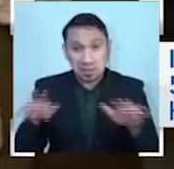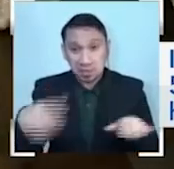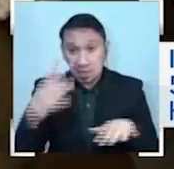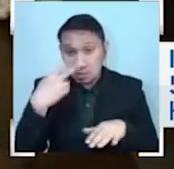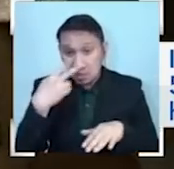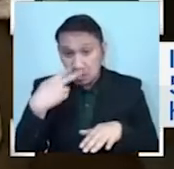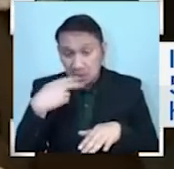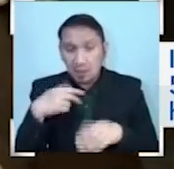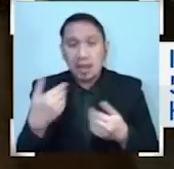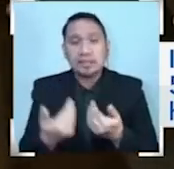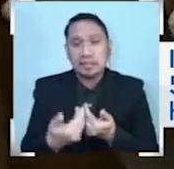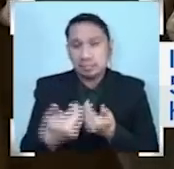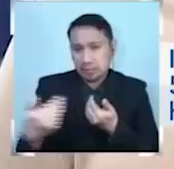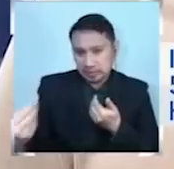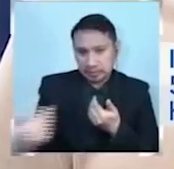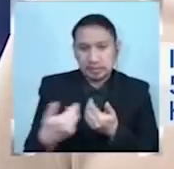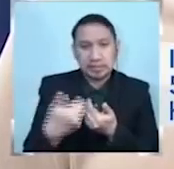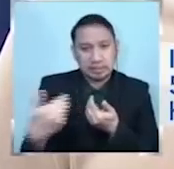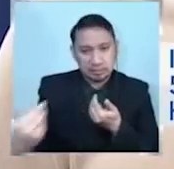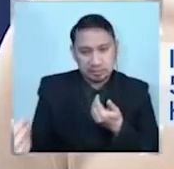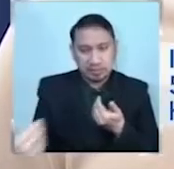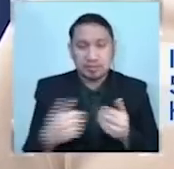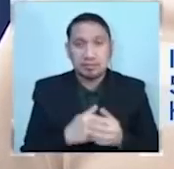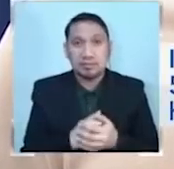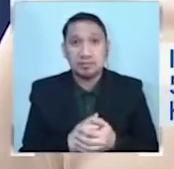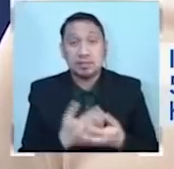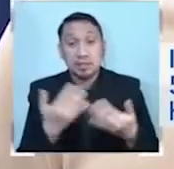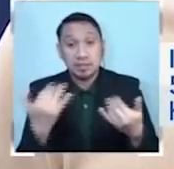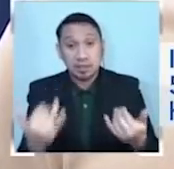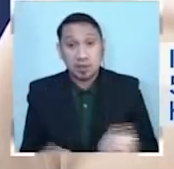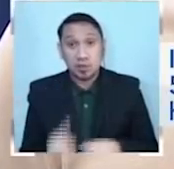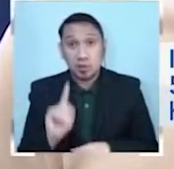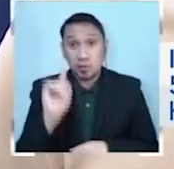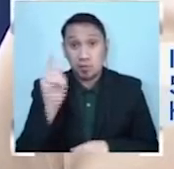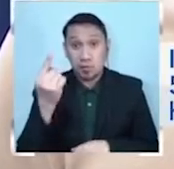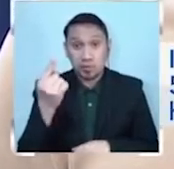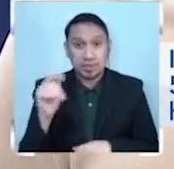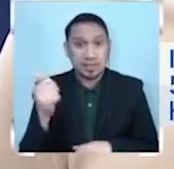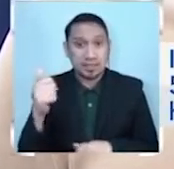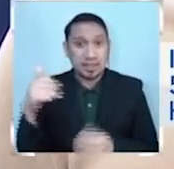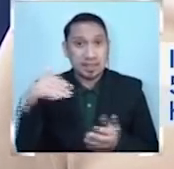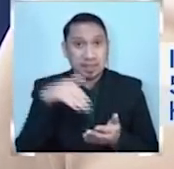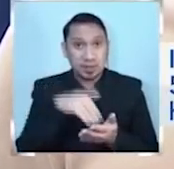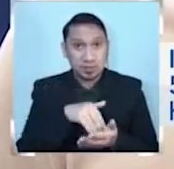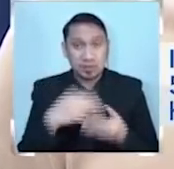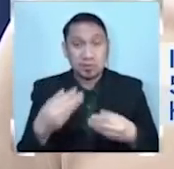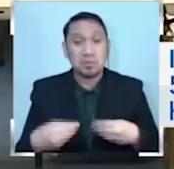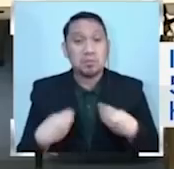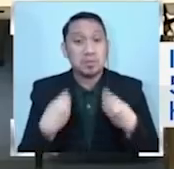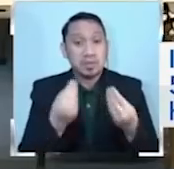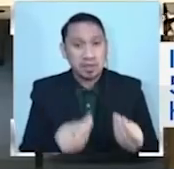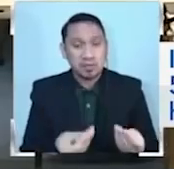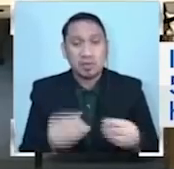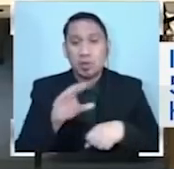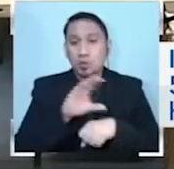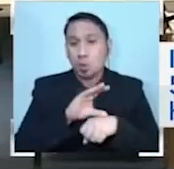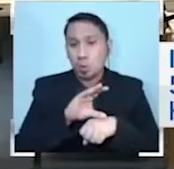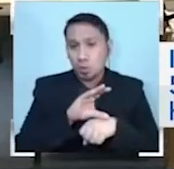dun sa mga nakapila. Doon sa first 10,000 po na babakunahan, bibigyan din po namin sila ng mga chocolate.